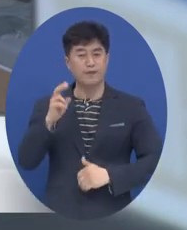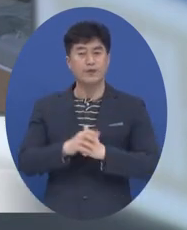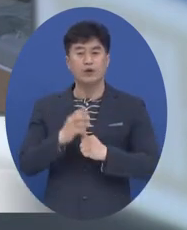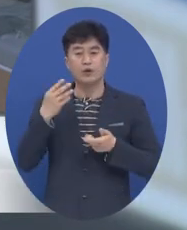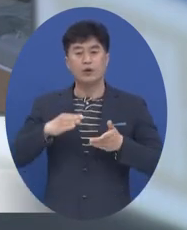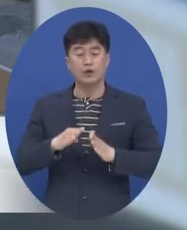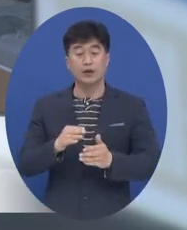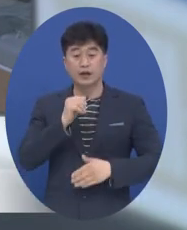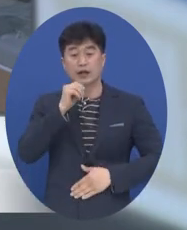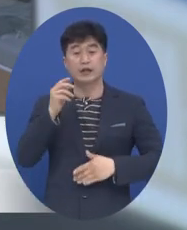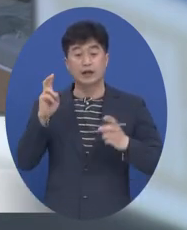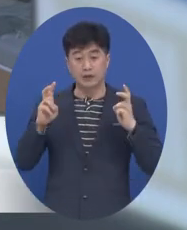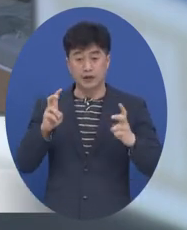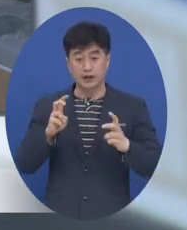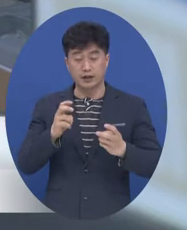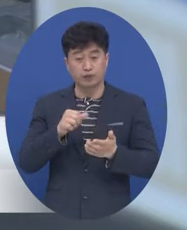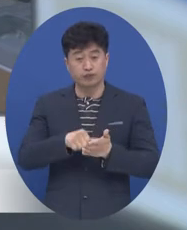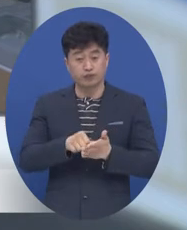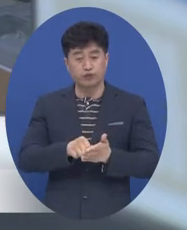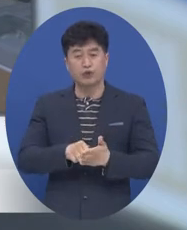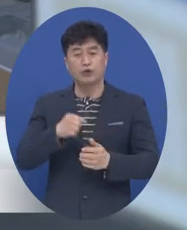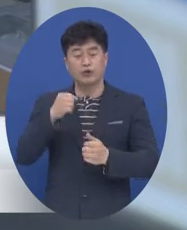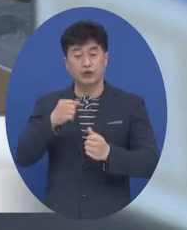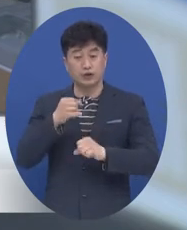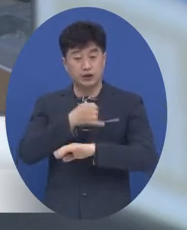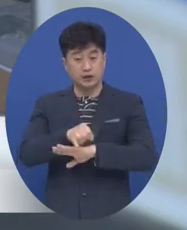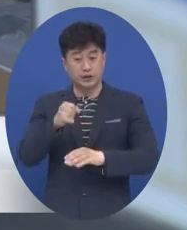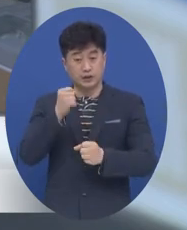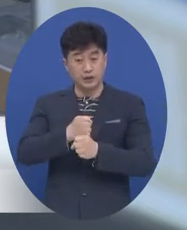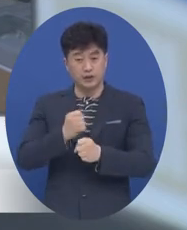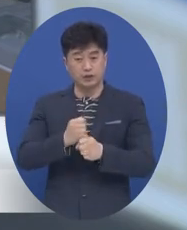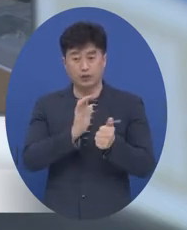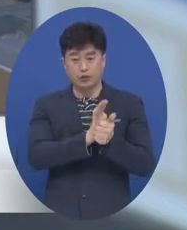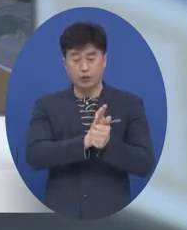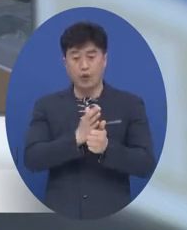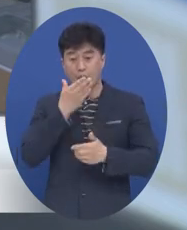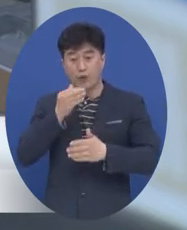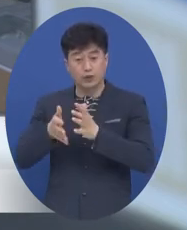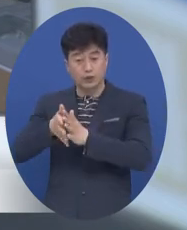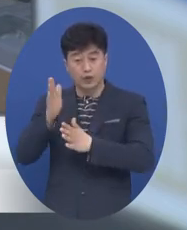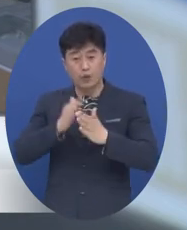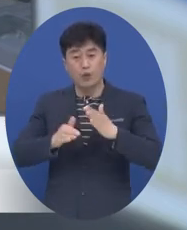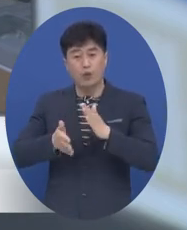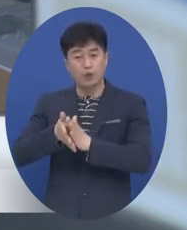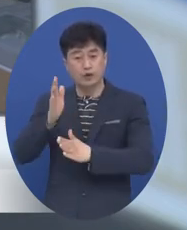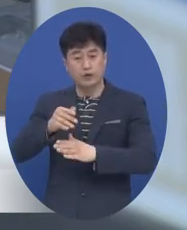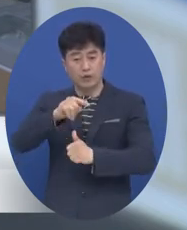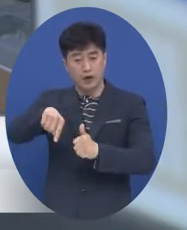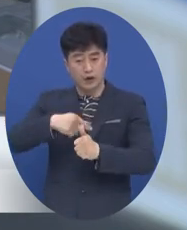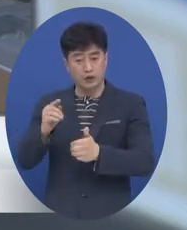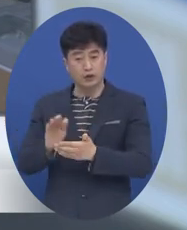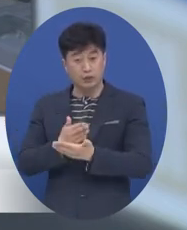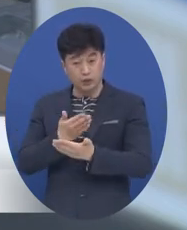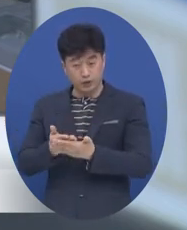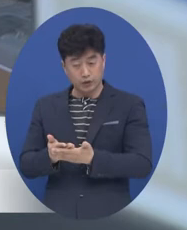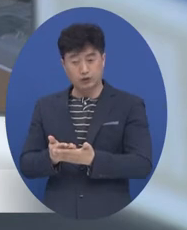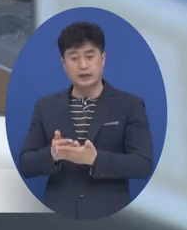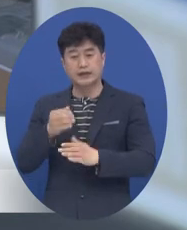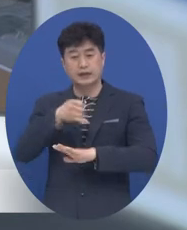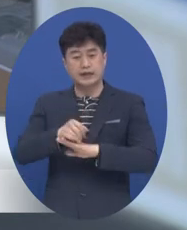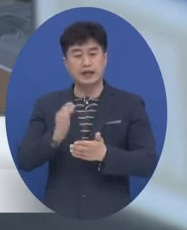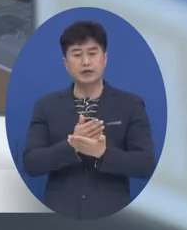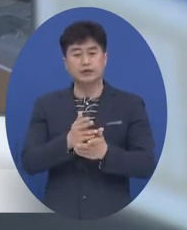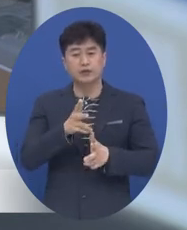벼 기도가 영세 기업의 제품 디자인 개발을 돕고 복지시설과 공공시설의 환경을 개선해주는 디자인 나눔